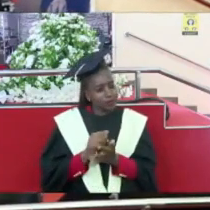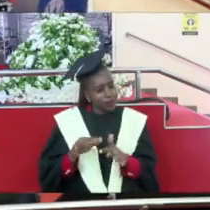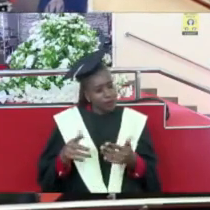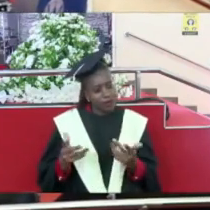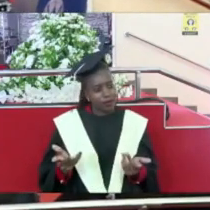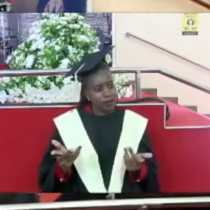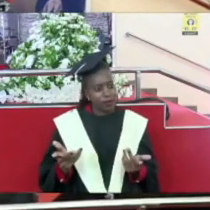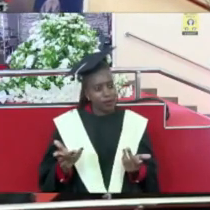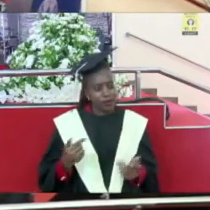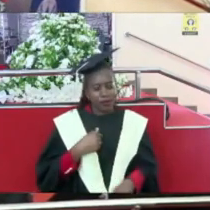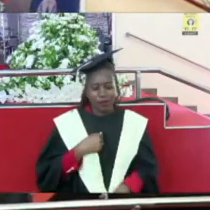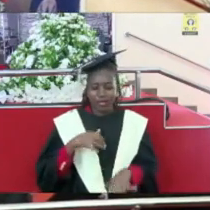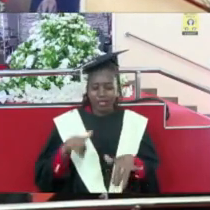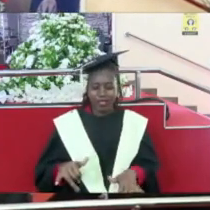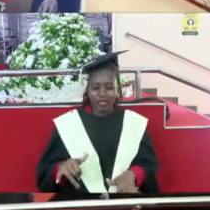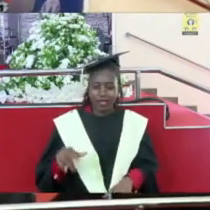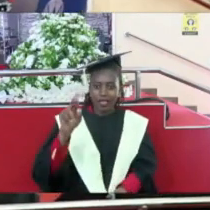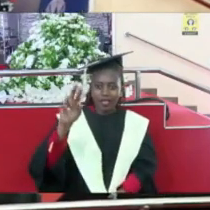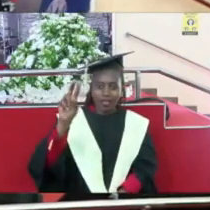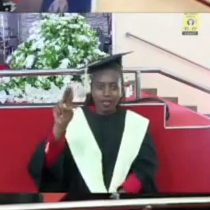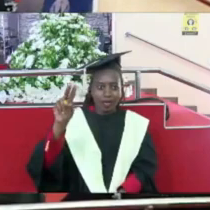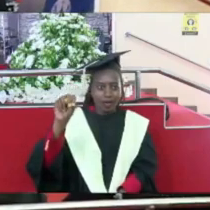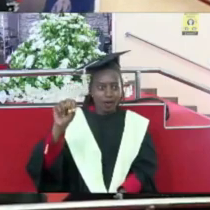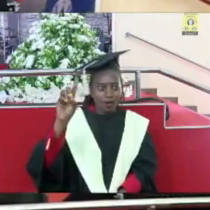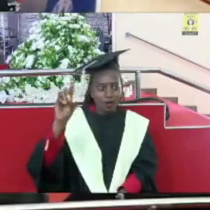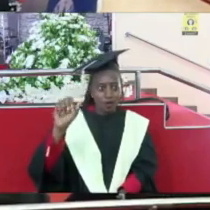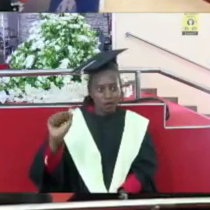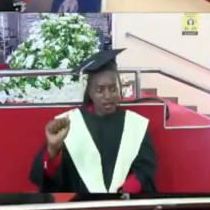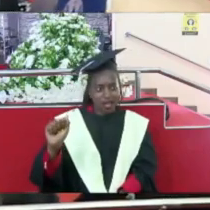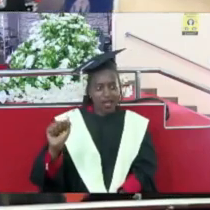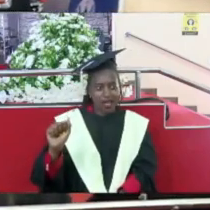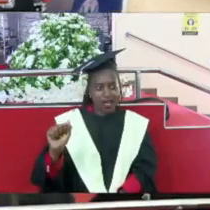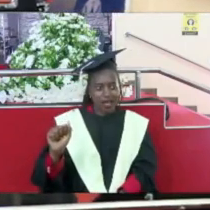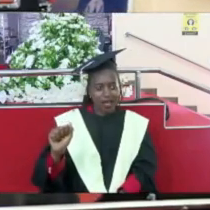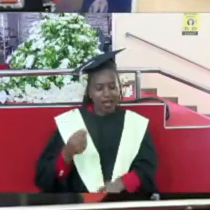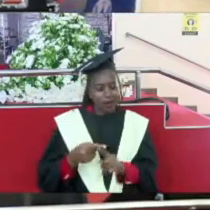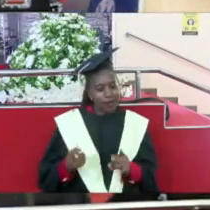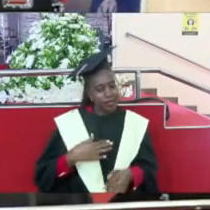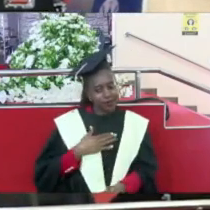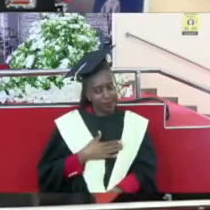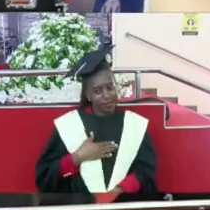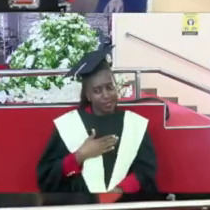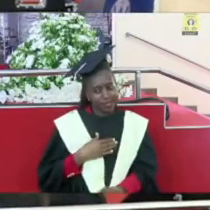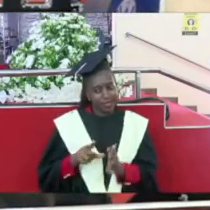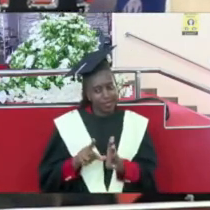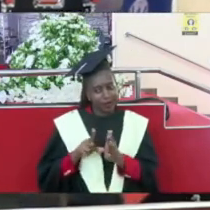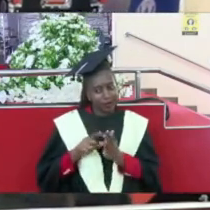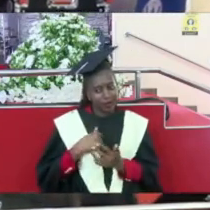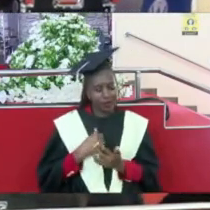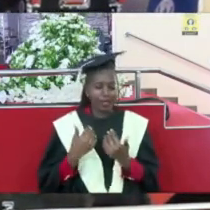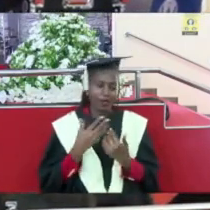Atinaishi Runda. I stay in Runda. Mimi nakaaga Runda. I stay in Runda. Lakini Solomon, si nikopeshe tu 120. Do you have 120